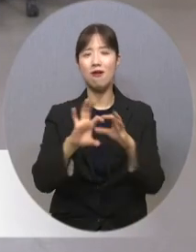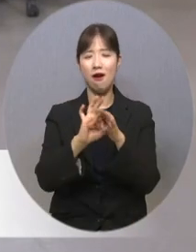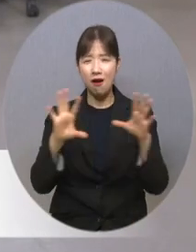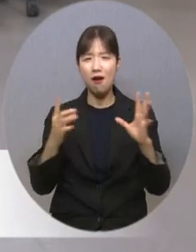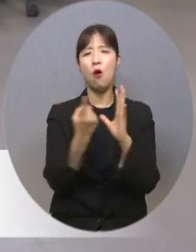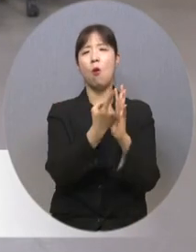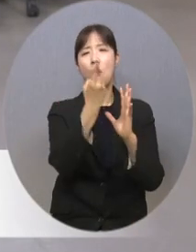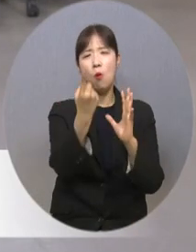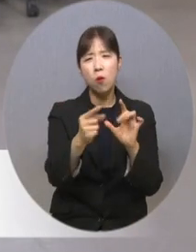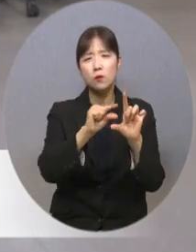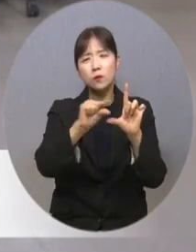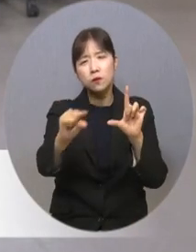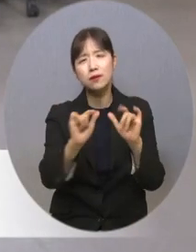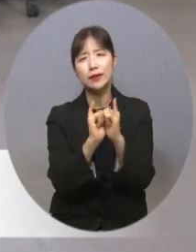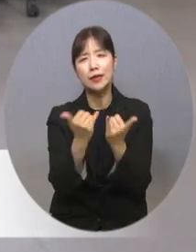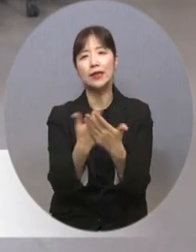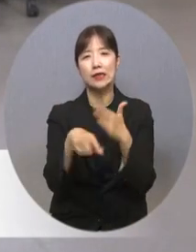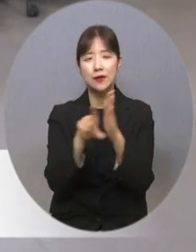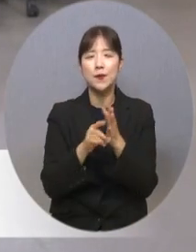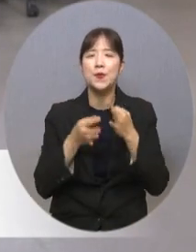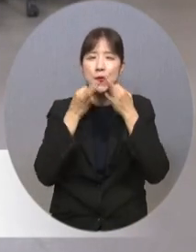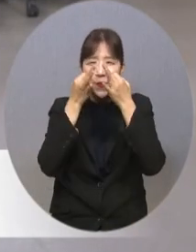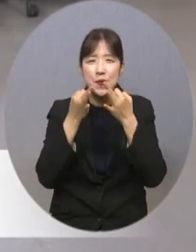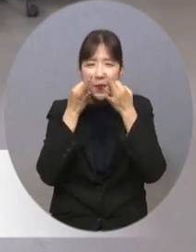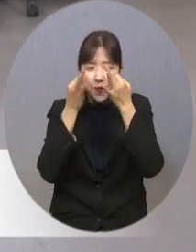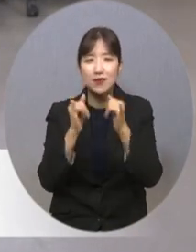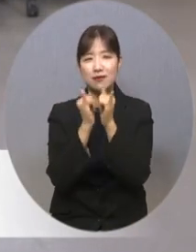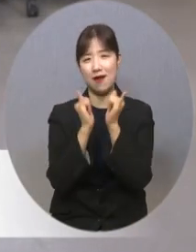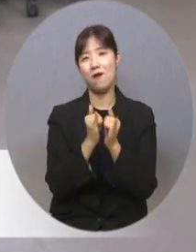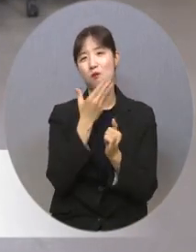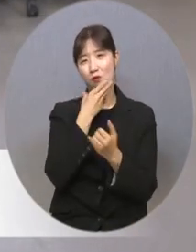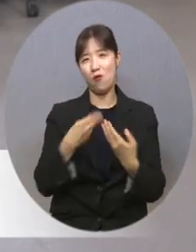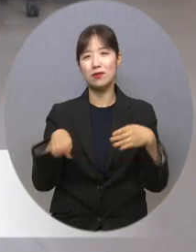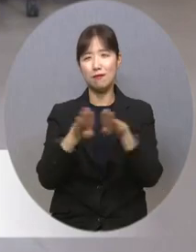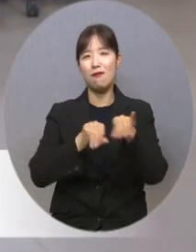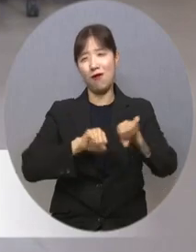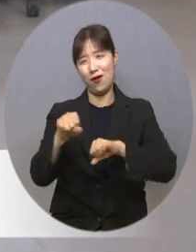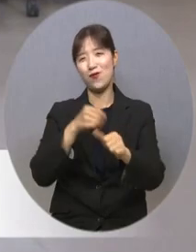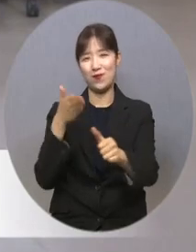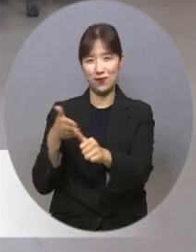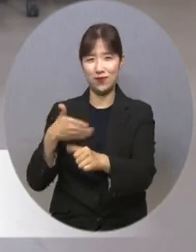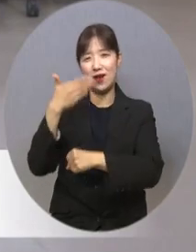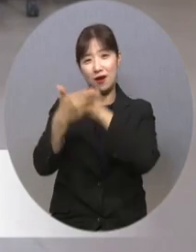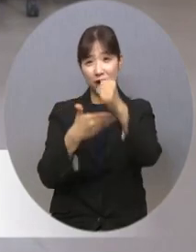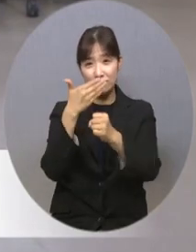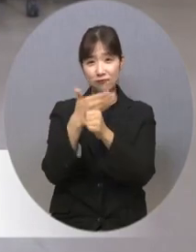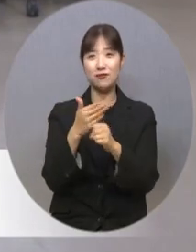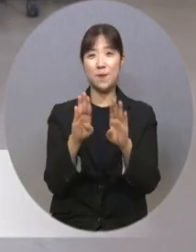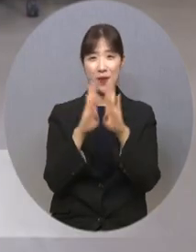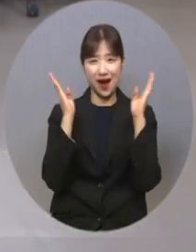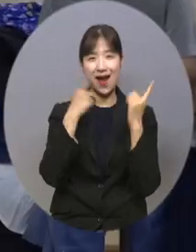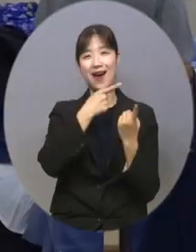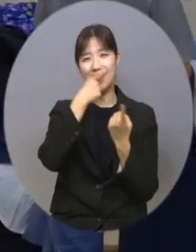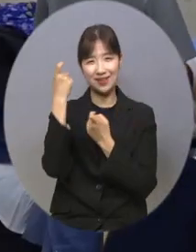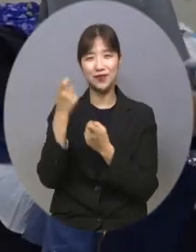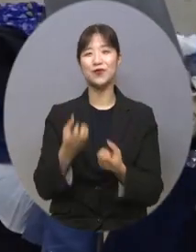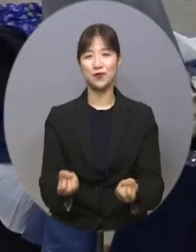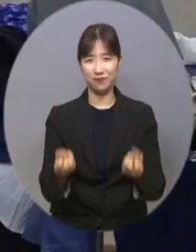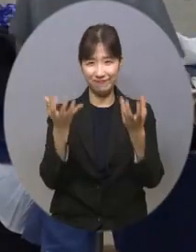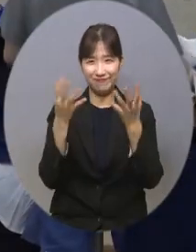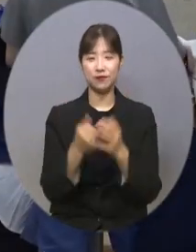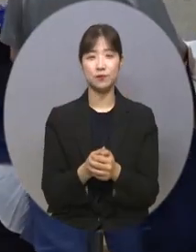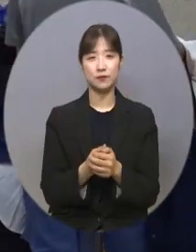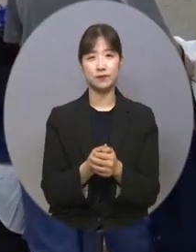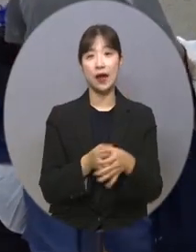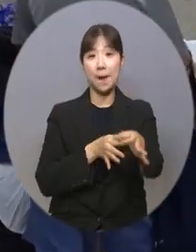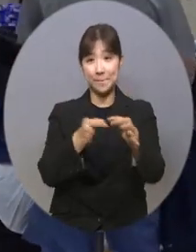위해서 애쓰고 수고해 주시는 사회복지관 됐으면 좋겠고요. 9주년도 너무 축하드려요. 바자회